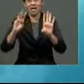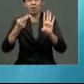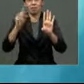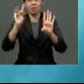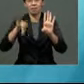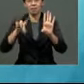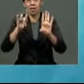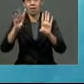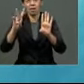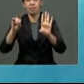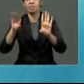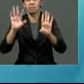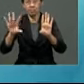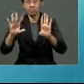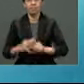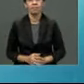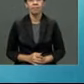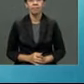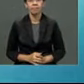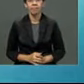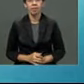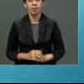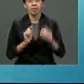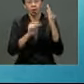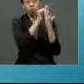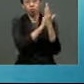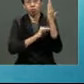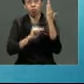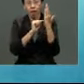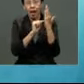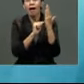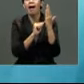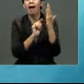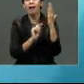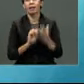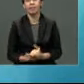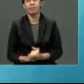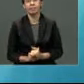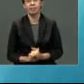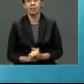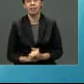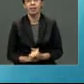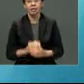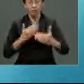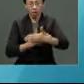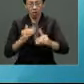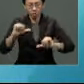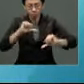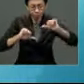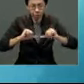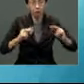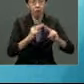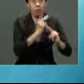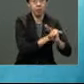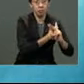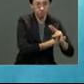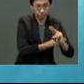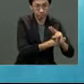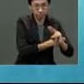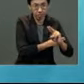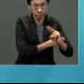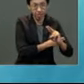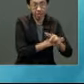468,175 ตัวอย่างไปแล้วนะครับก็กระจายไปในหลายๆส่วนของแลบที่อยู่ในทั้งกระทรวงสาธารณสุขที่เป็นต